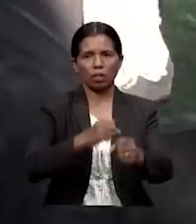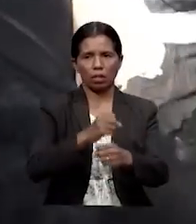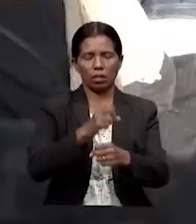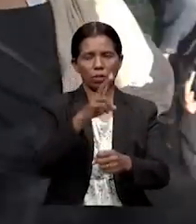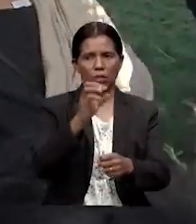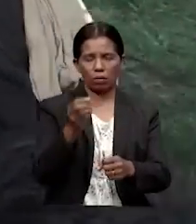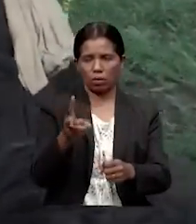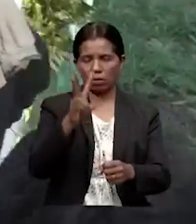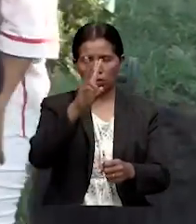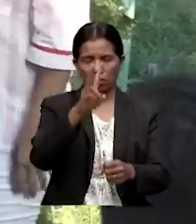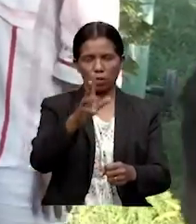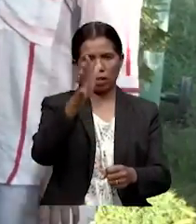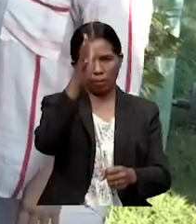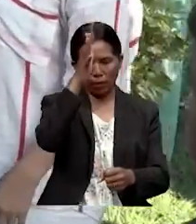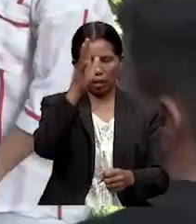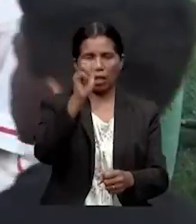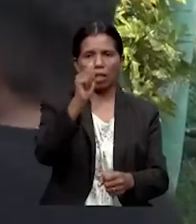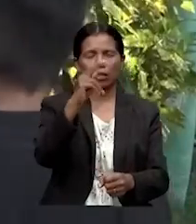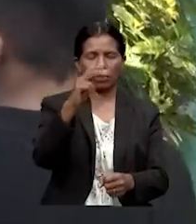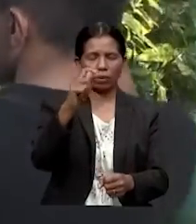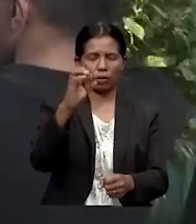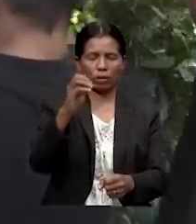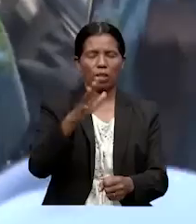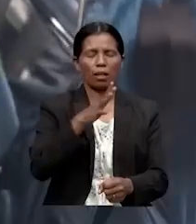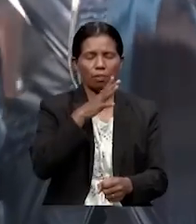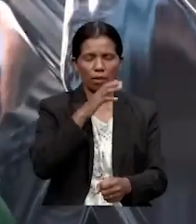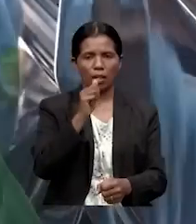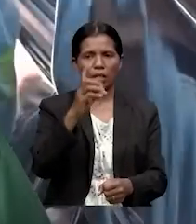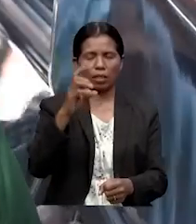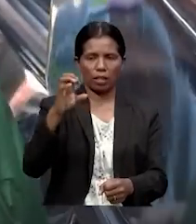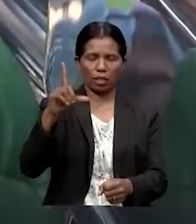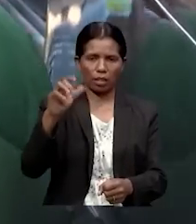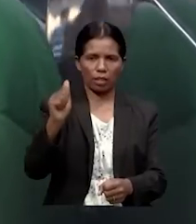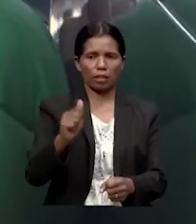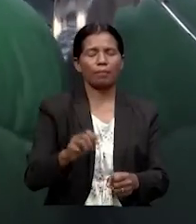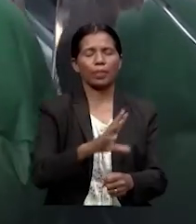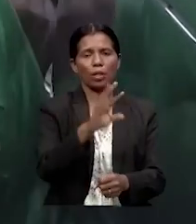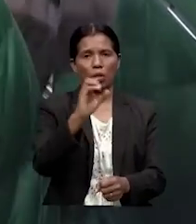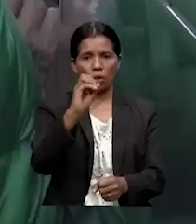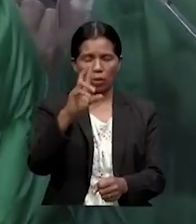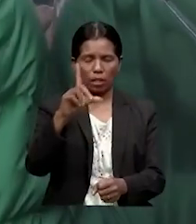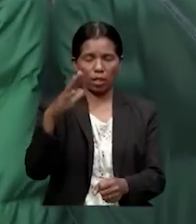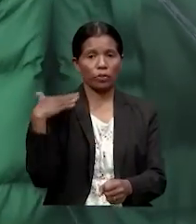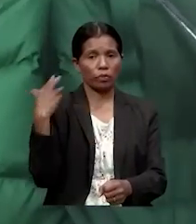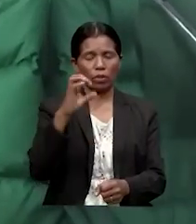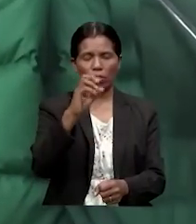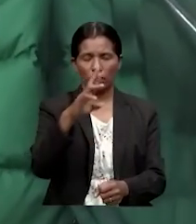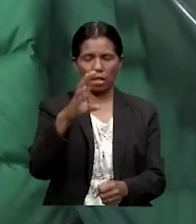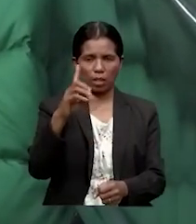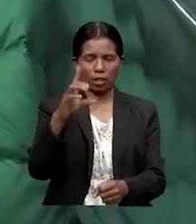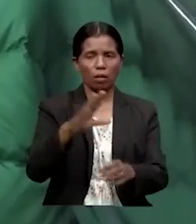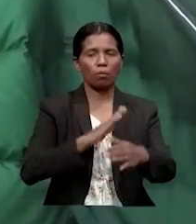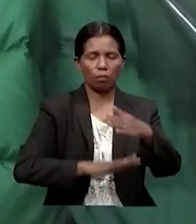rua amang Antonio Falu inang Adelaida da Roja. Matibian Orlando Martins susi awekusi vila mori si